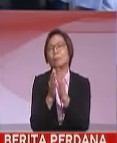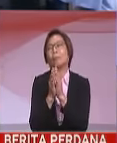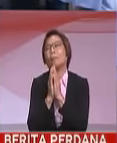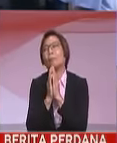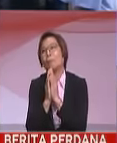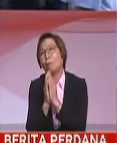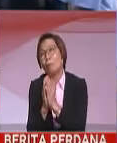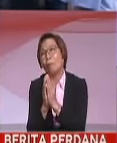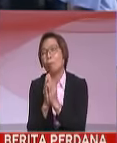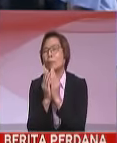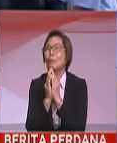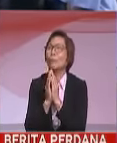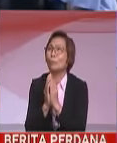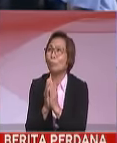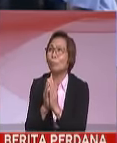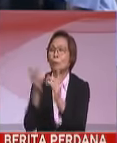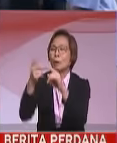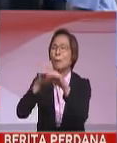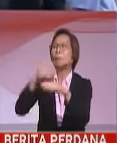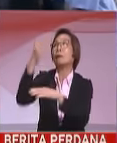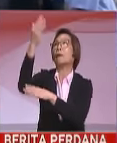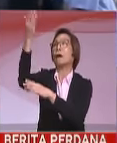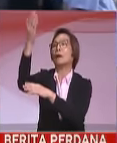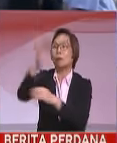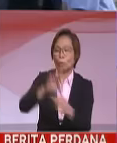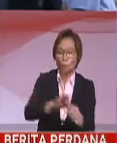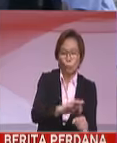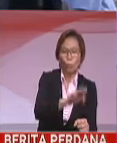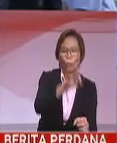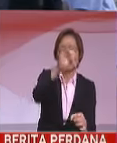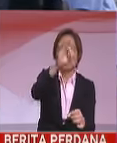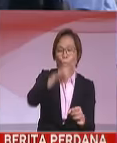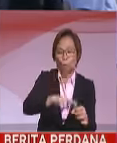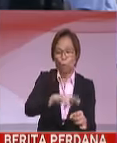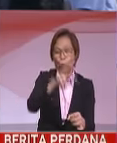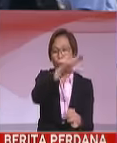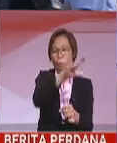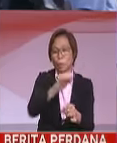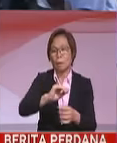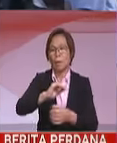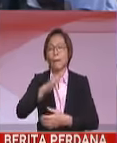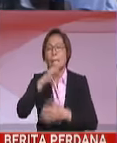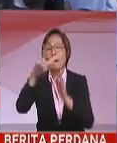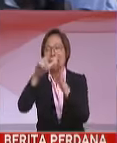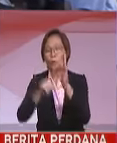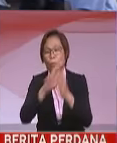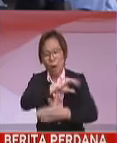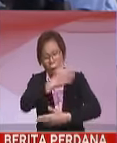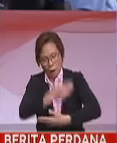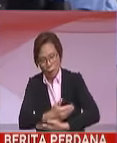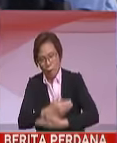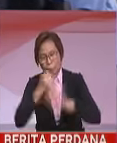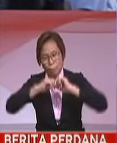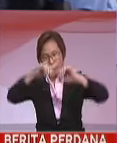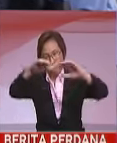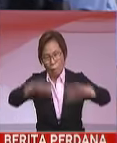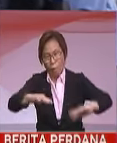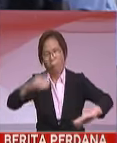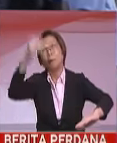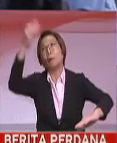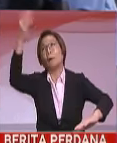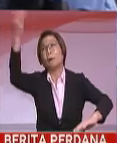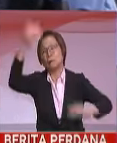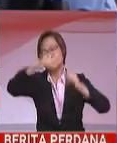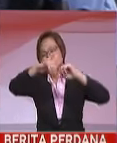kehadiran Allah SWT agar roh ibu mentua dan juga anaknya dicucuri rahmat oleh Allah SWT.